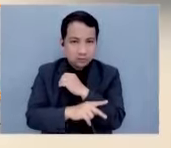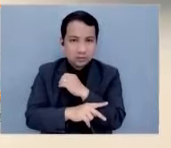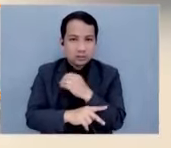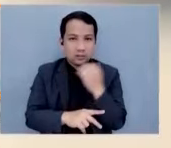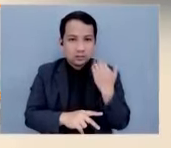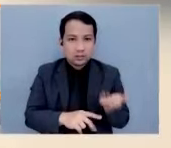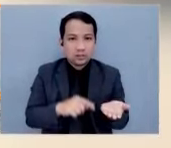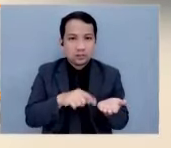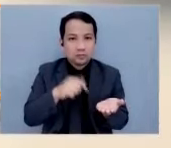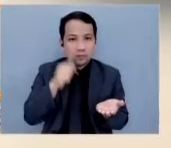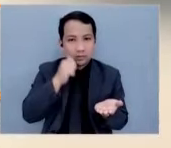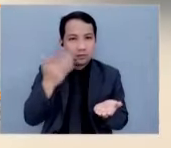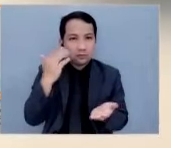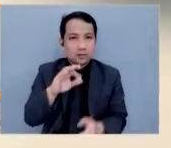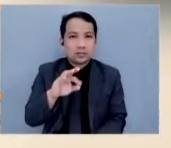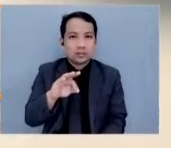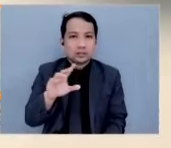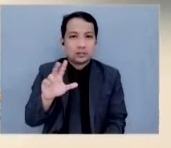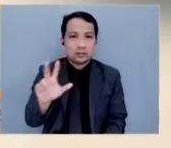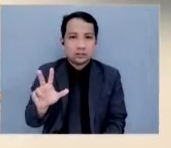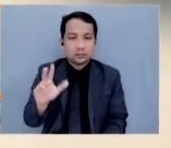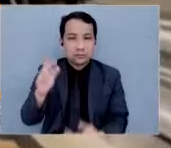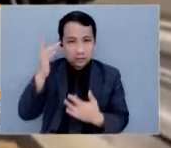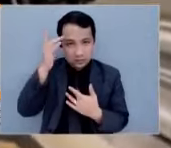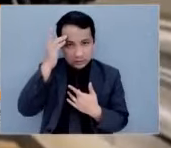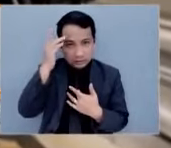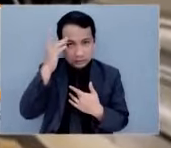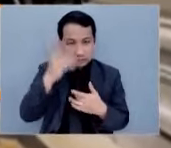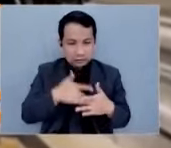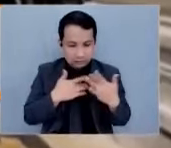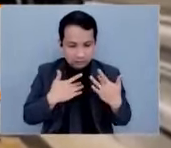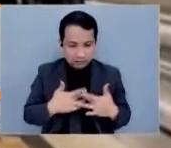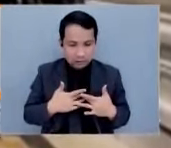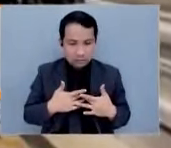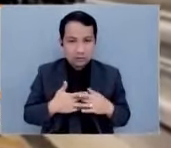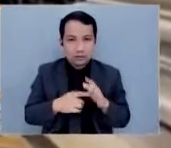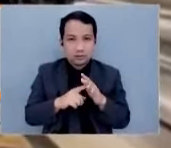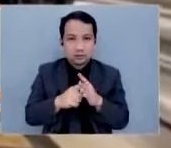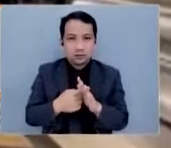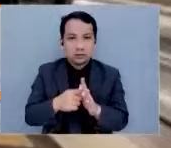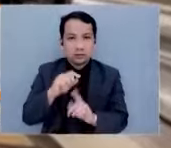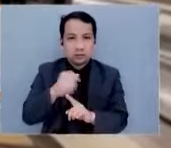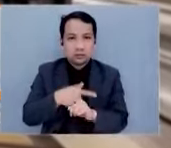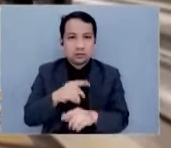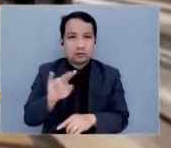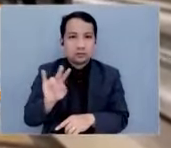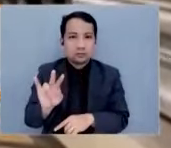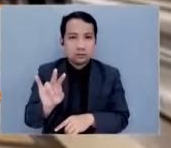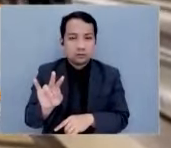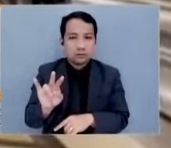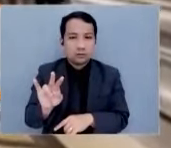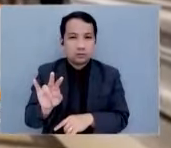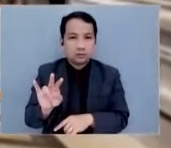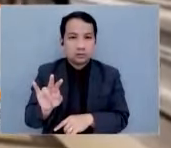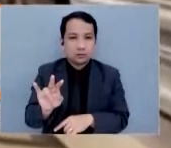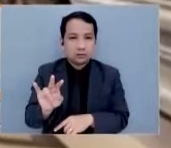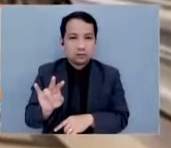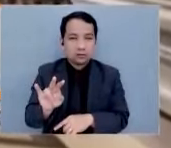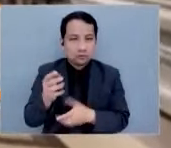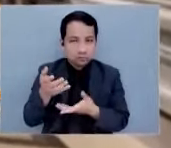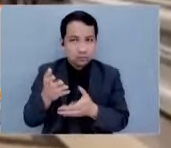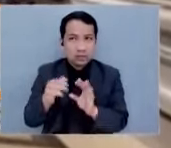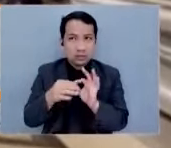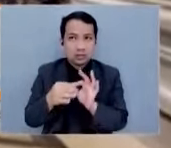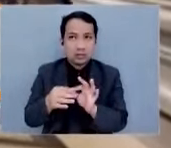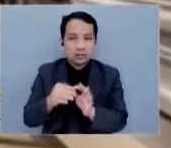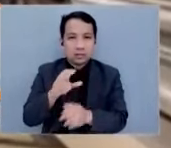noong 1993 dahil sa sakit sa puso. Magsisimula sa April 7 ang kanyang beatification and